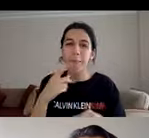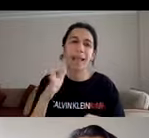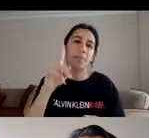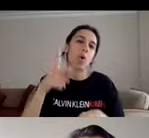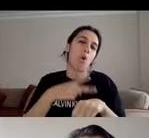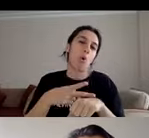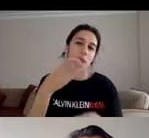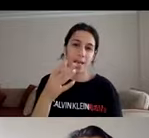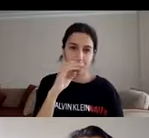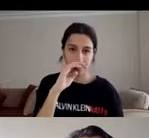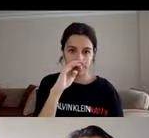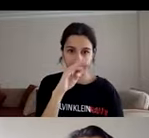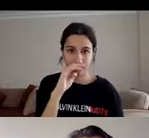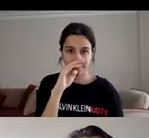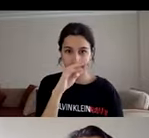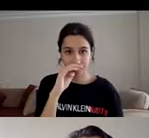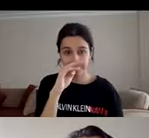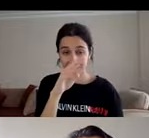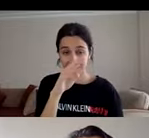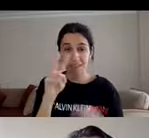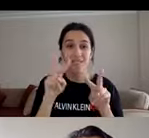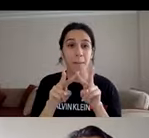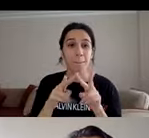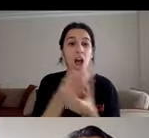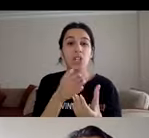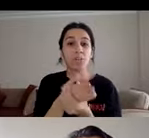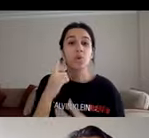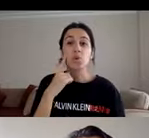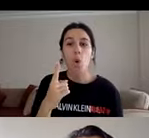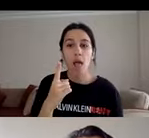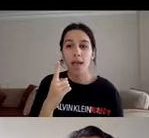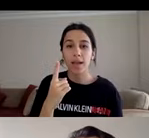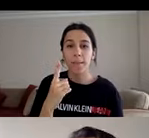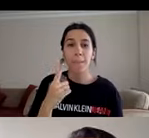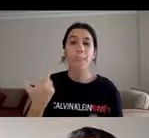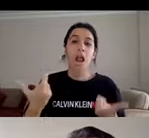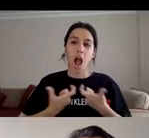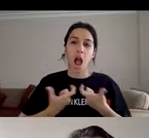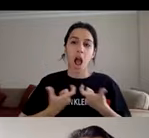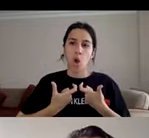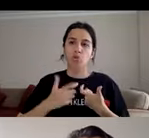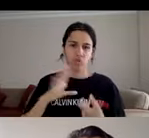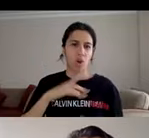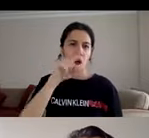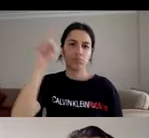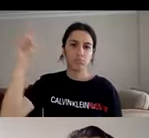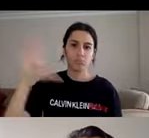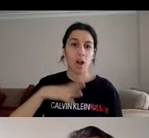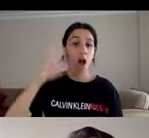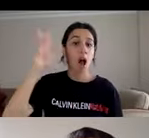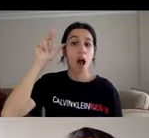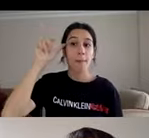olarak getirdim. Web erişilebilirliğine sahip çıkmak için tabii yasal adımlar atan ülkeler var. Amerikalıların